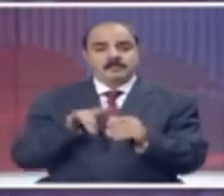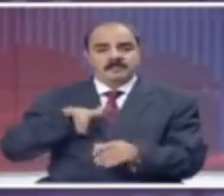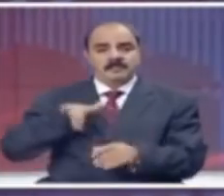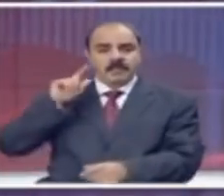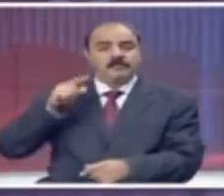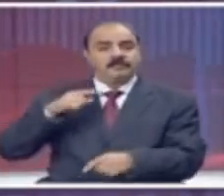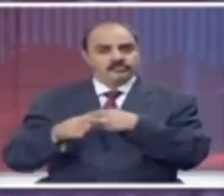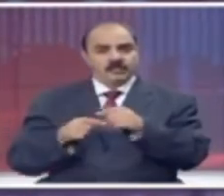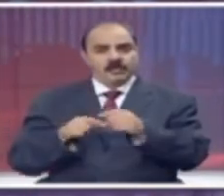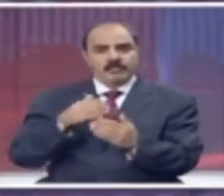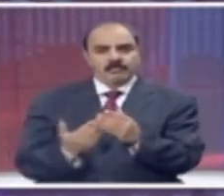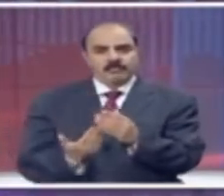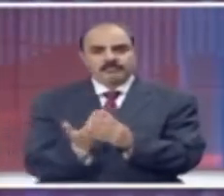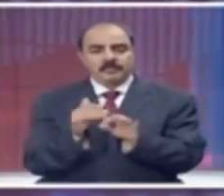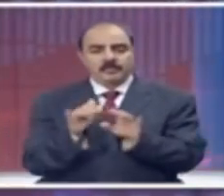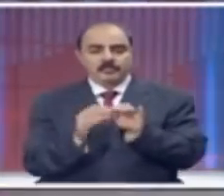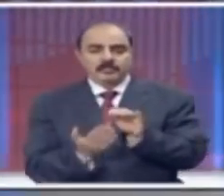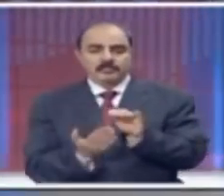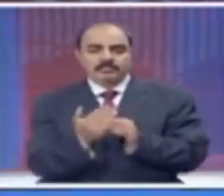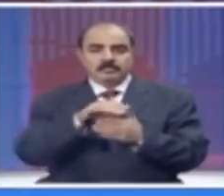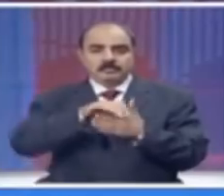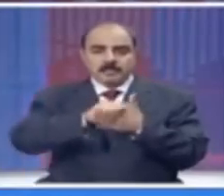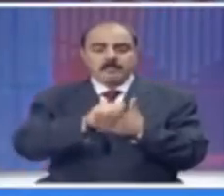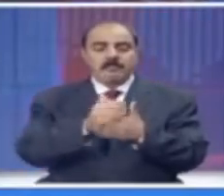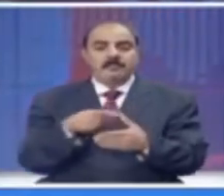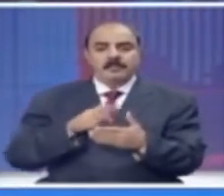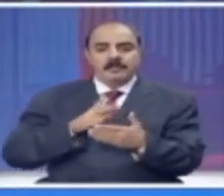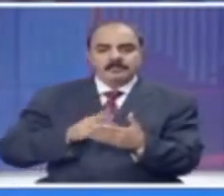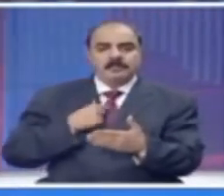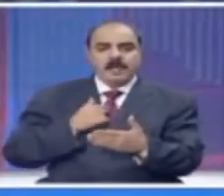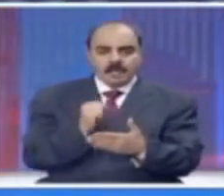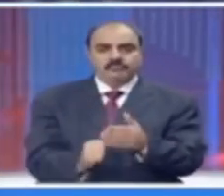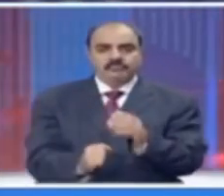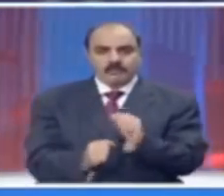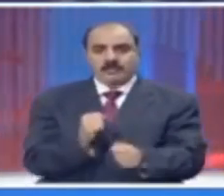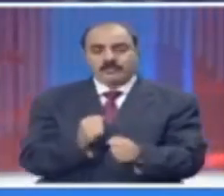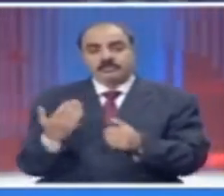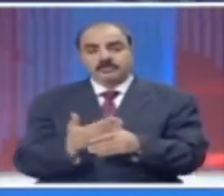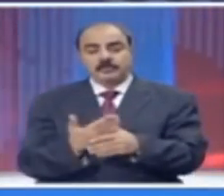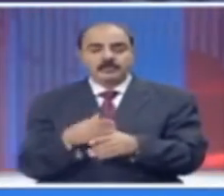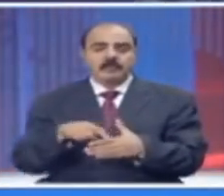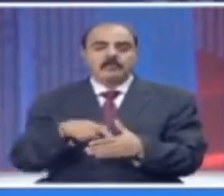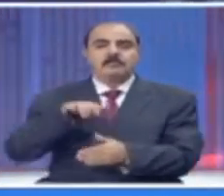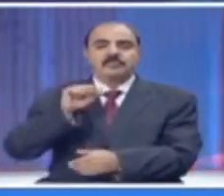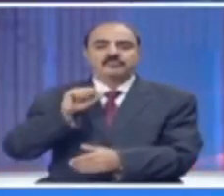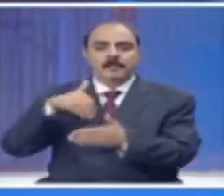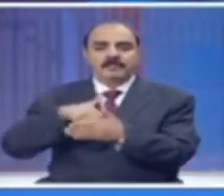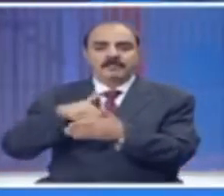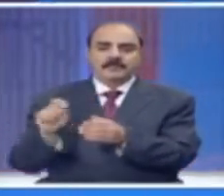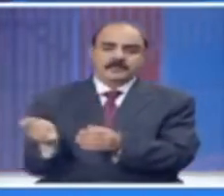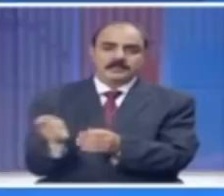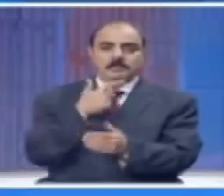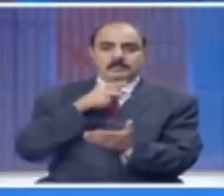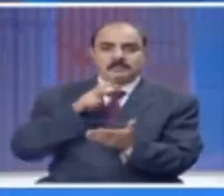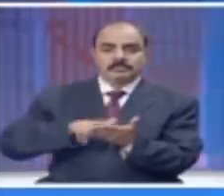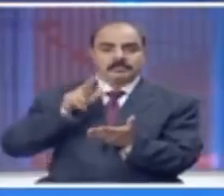يواصل المصريون في الخارج طبع وملء بطاقات الاقتراع في انتخابات المرحلة الثانية لمجلس النواب استعدادا لإرسالها